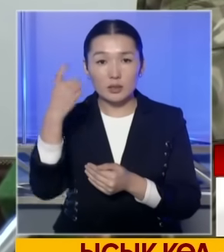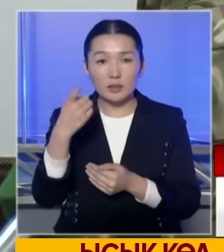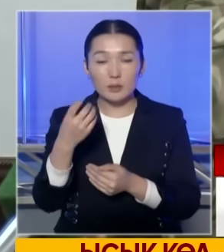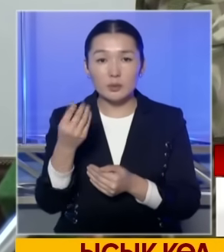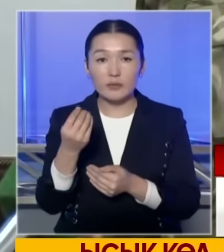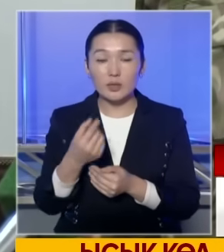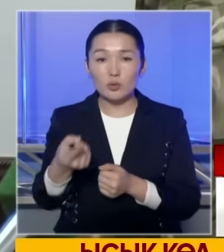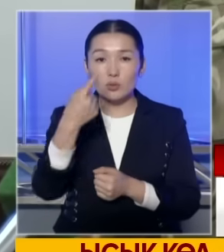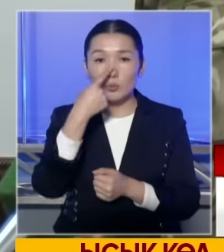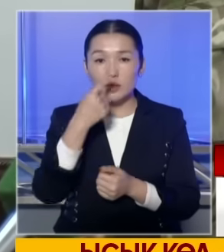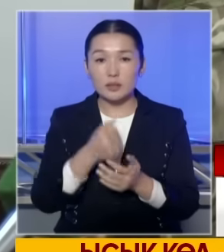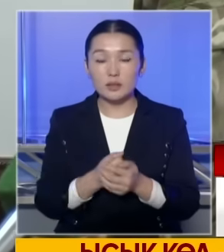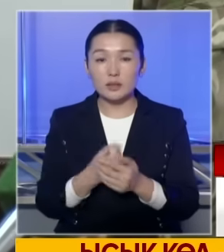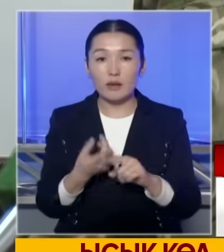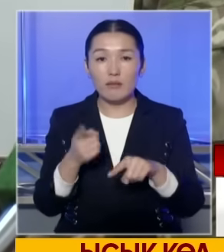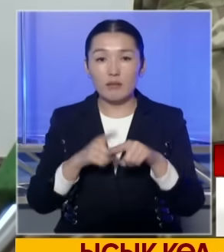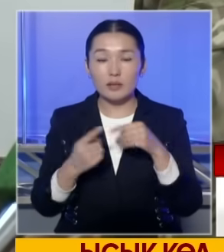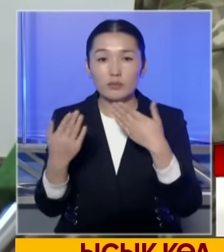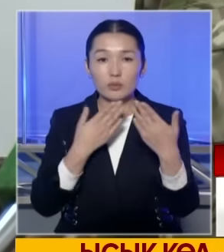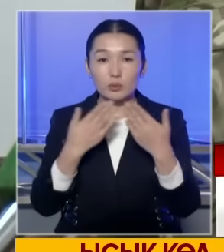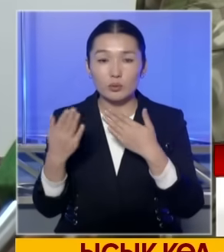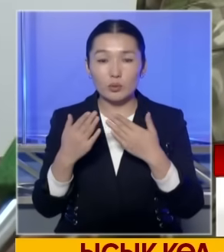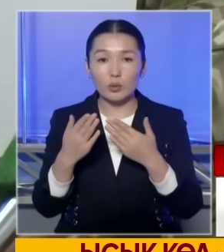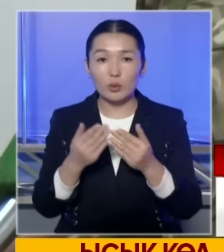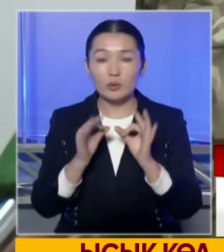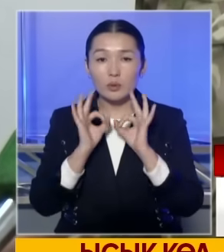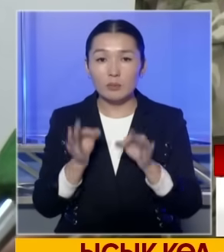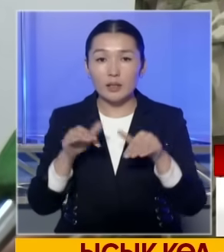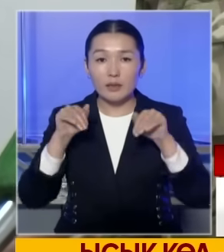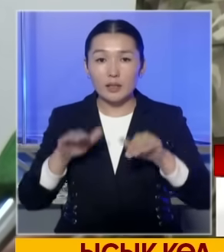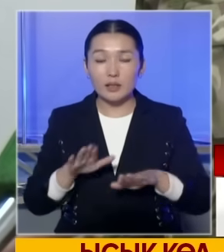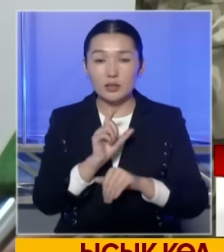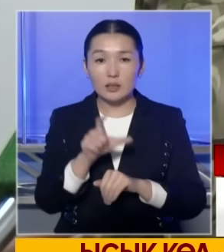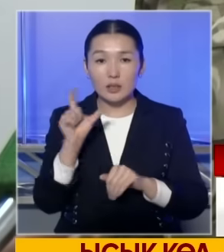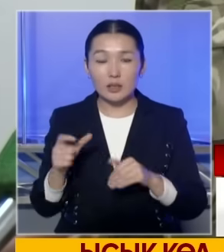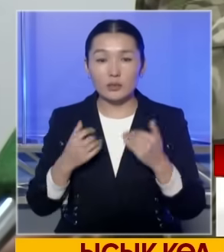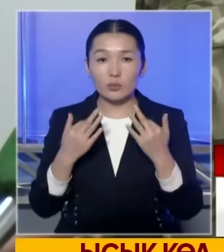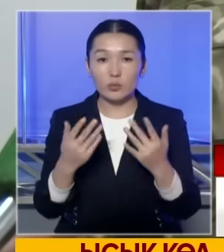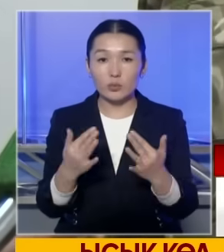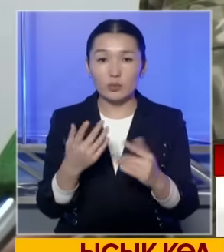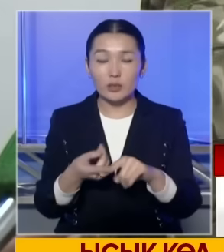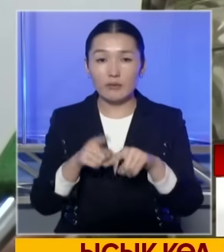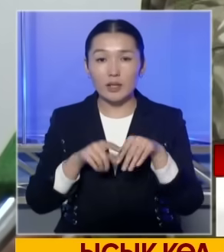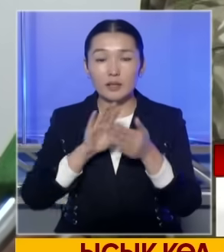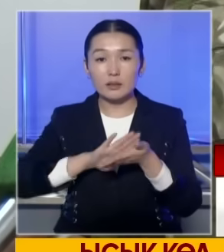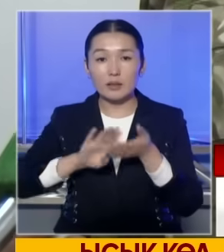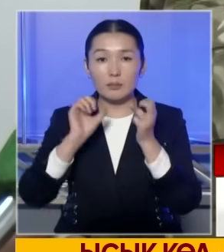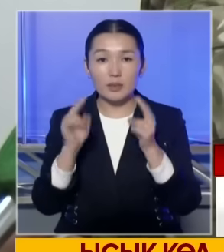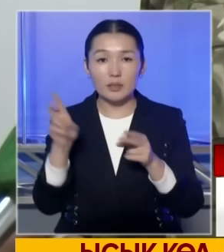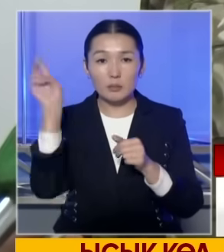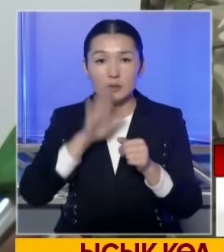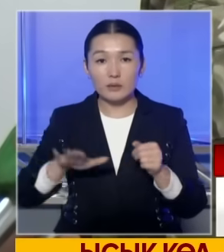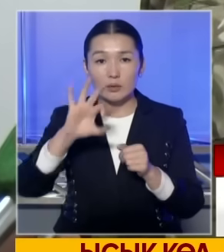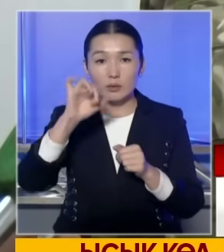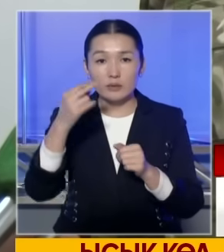ага жакындап калдык. Бул мамилелердеги логикалык корутунду биздин элдерибиздин талаптары. Бул коопсуздук биздин мамлекеттердин